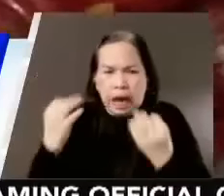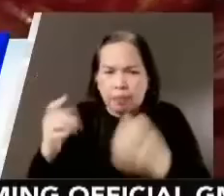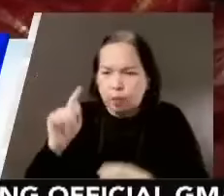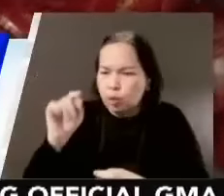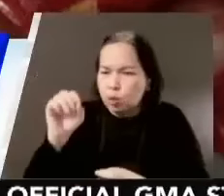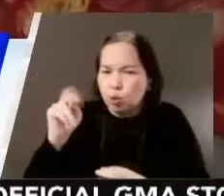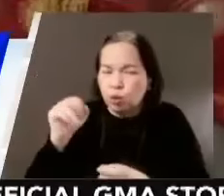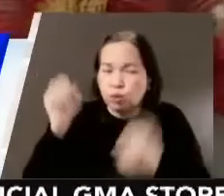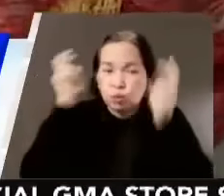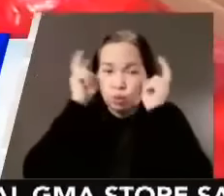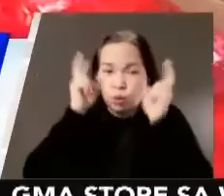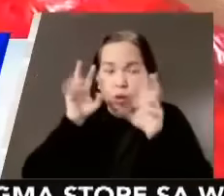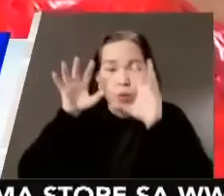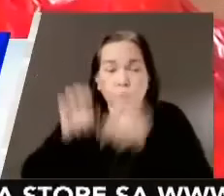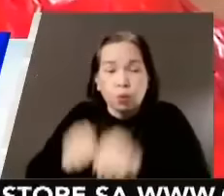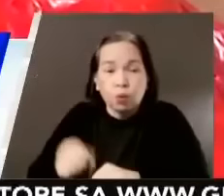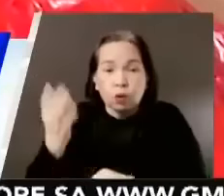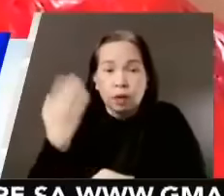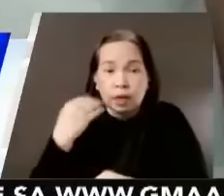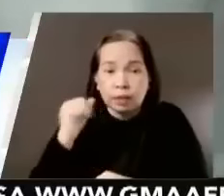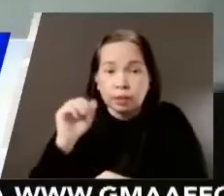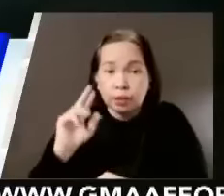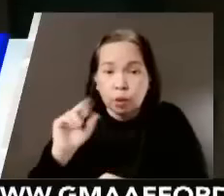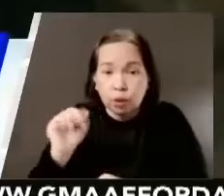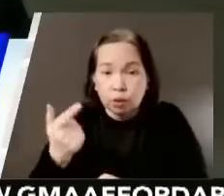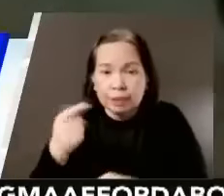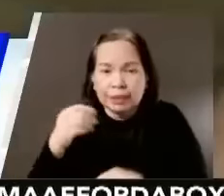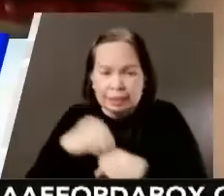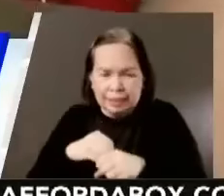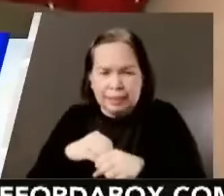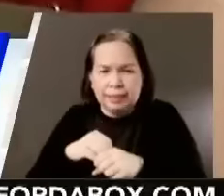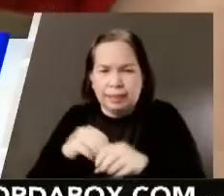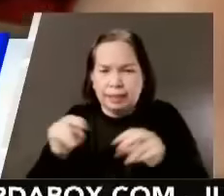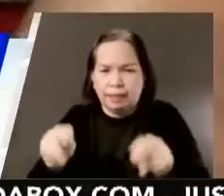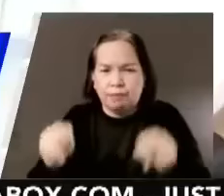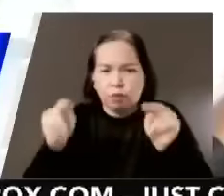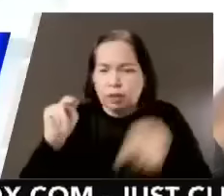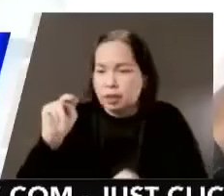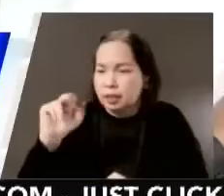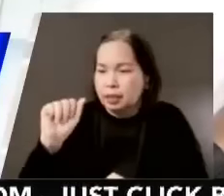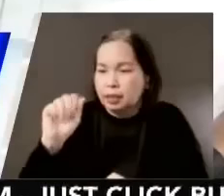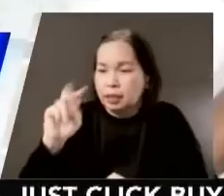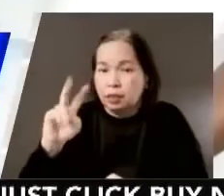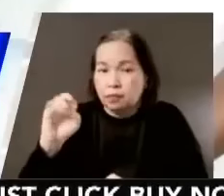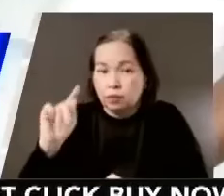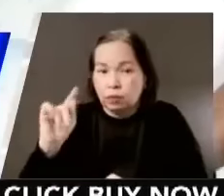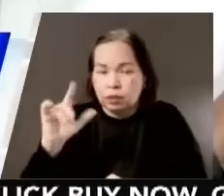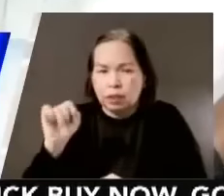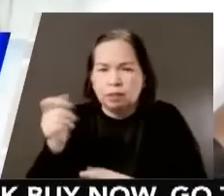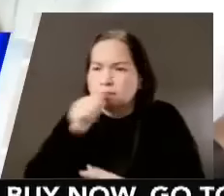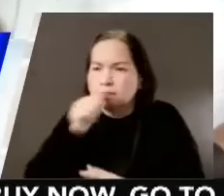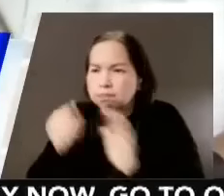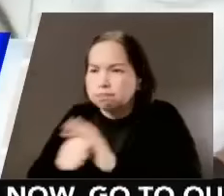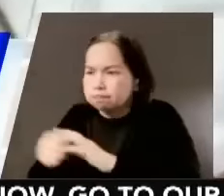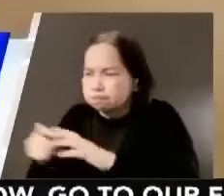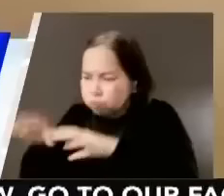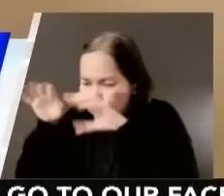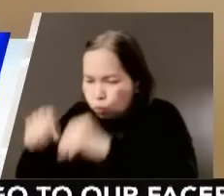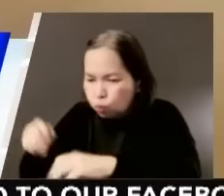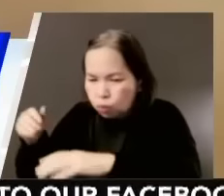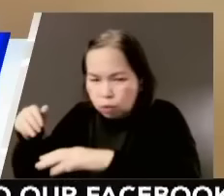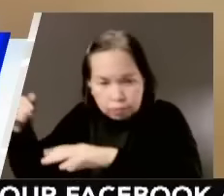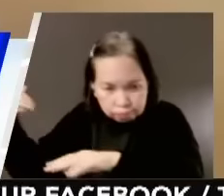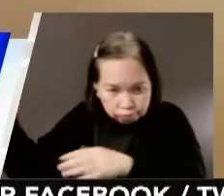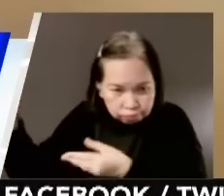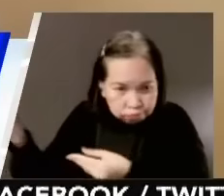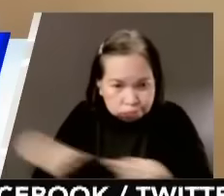sa warehouse sa Nabotas. Smuggled o ipinuslit galing China ang mga gulay ayon sa Department of Agriculture. Hindi